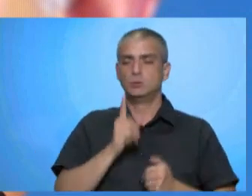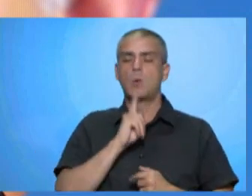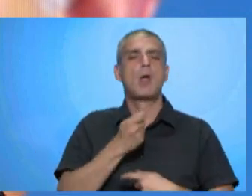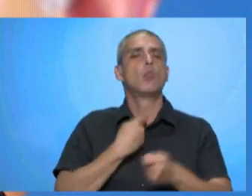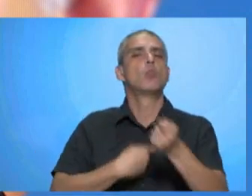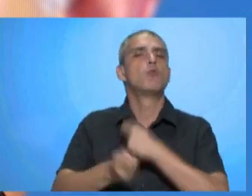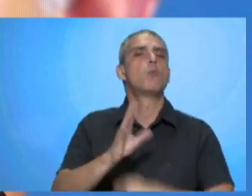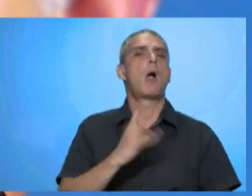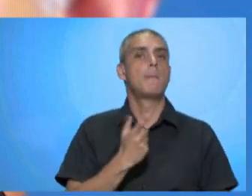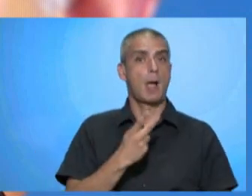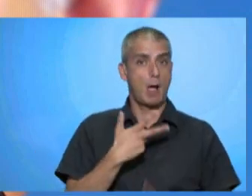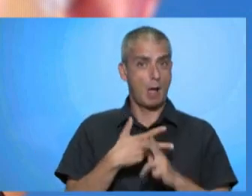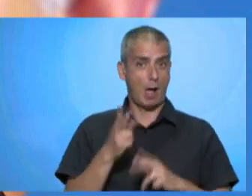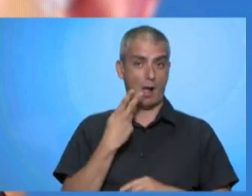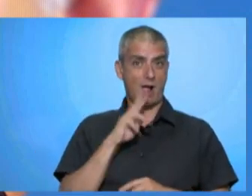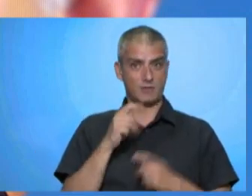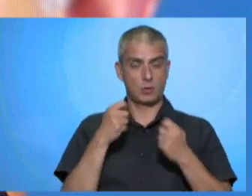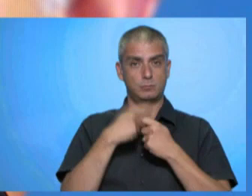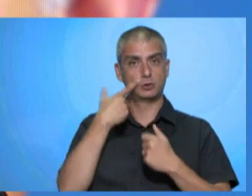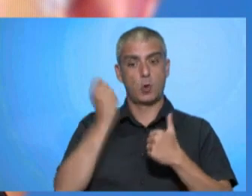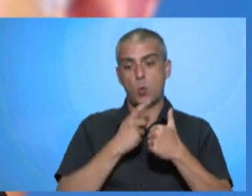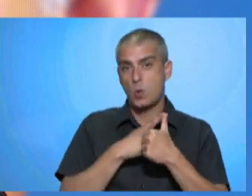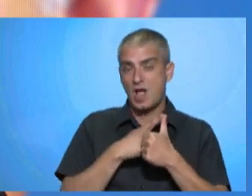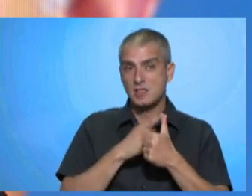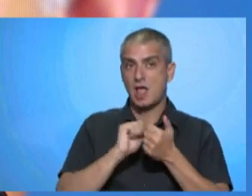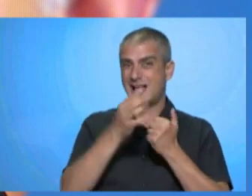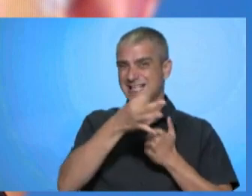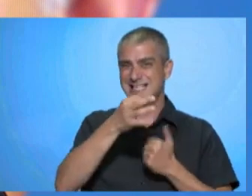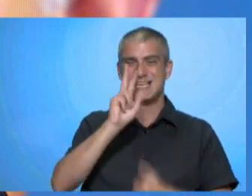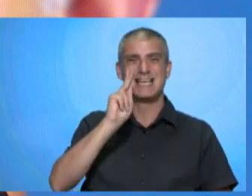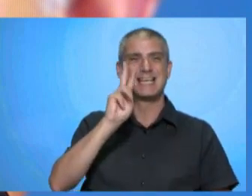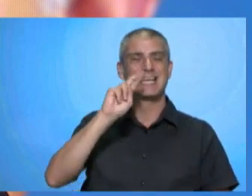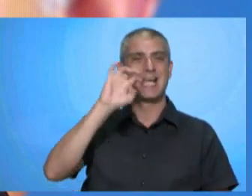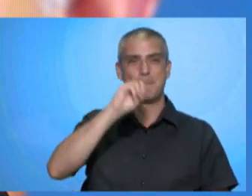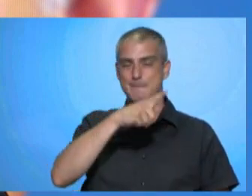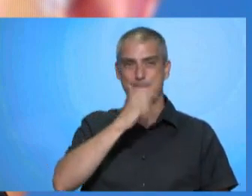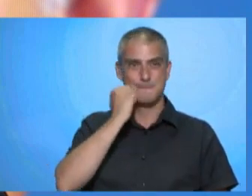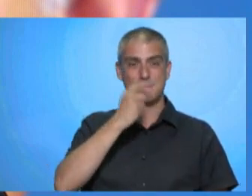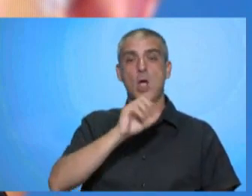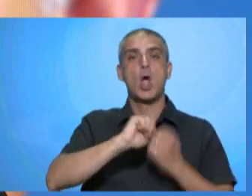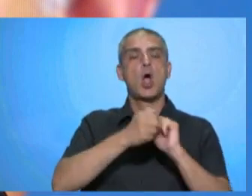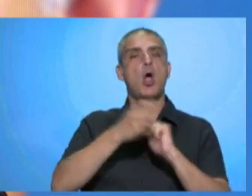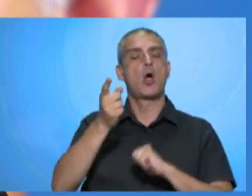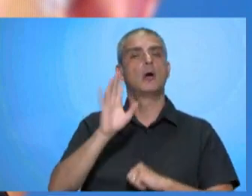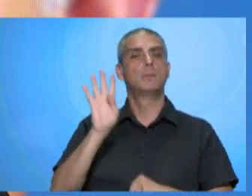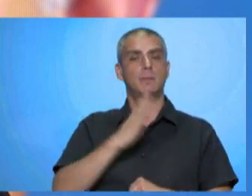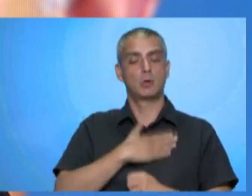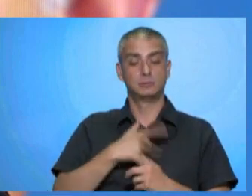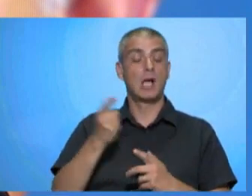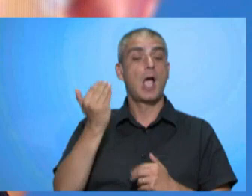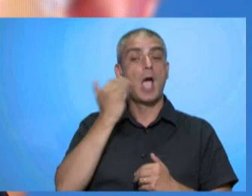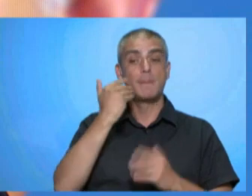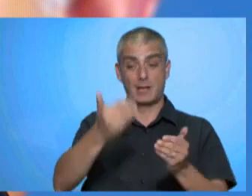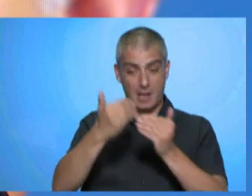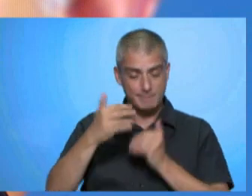בתמורה מפוטין, האם זה יהיה רק הבטחות בנושא אוקראינה, בנושא קרים, או גם, כמו שנתניהו רוצה, תמורת יציאה אמריקנית, תמורת